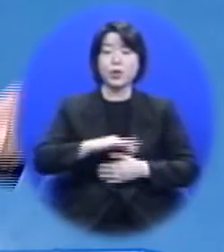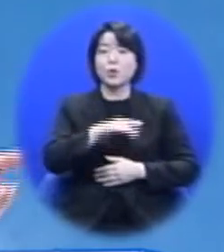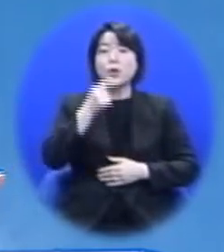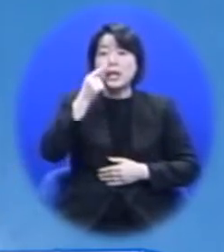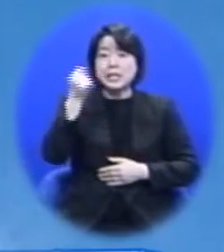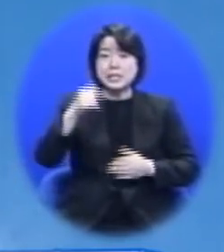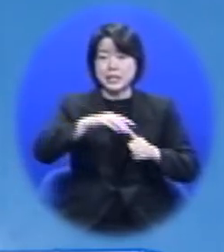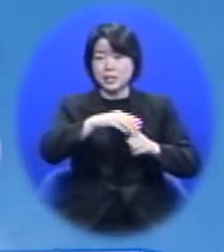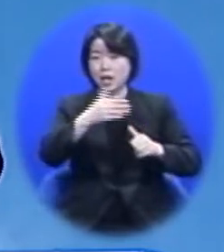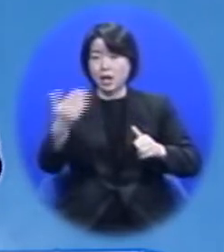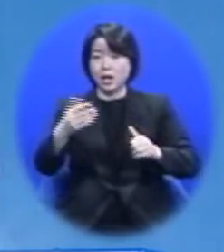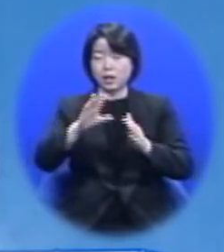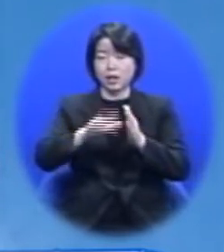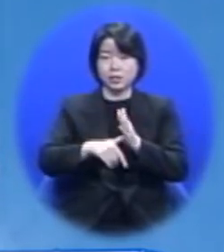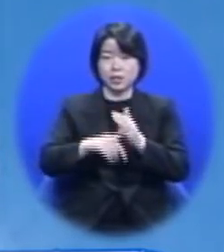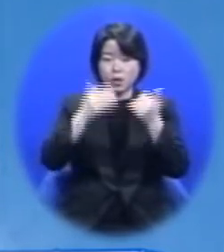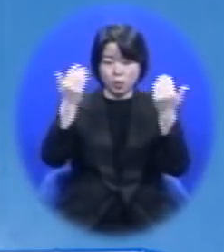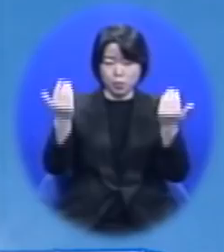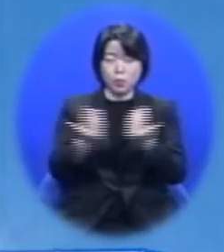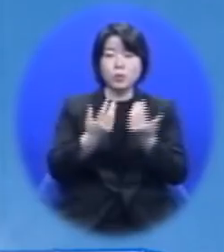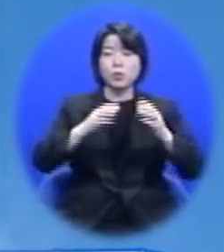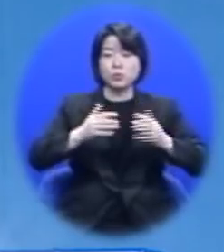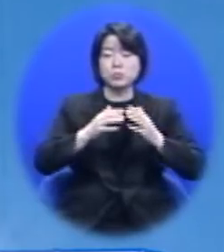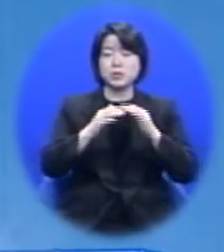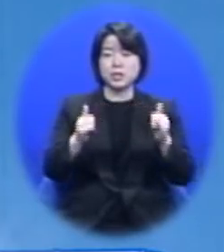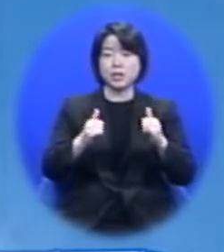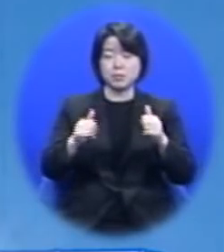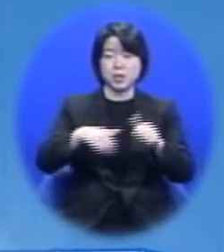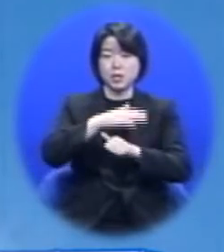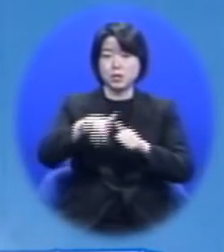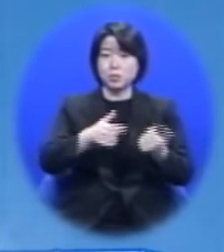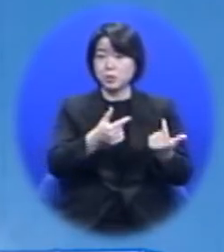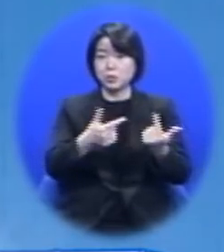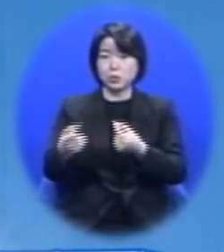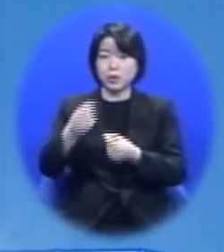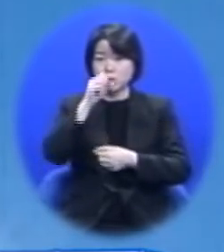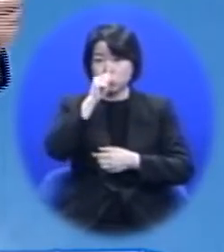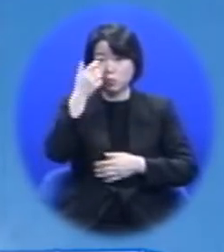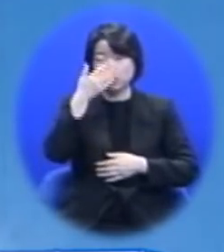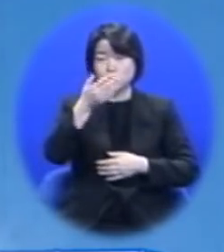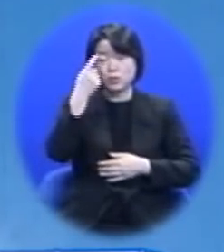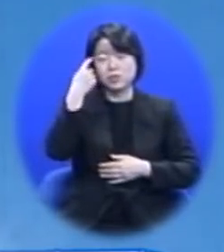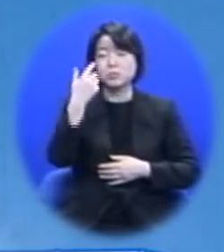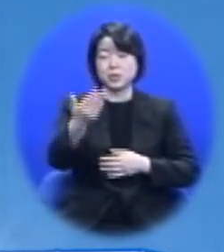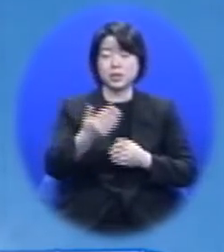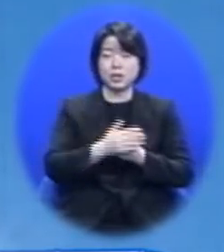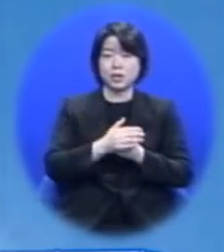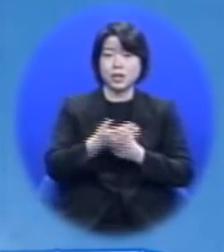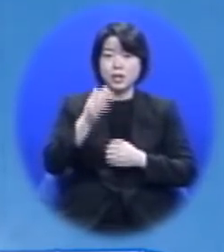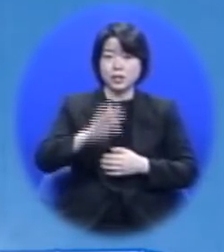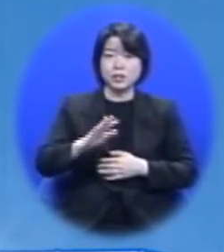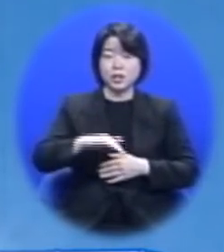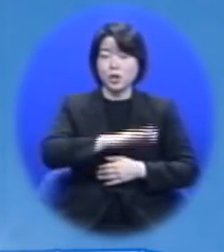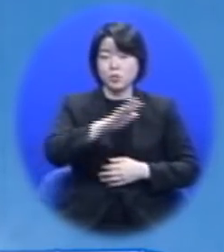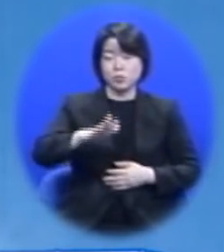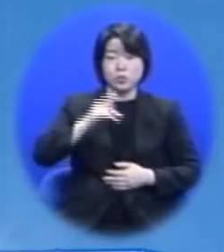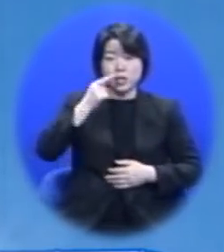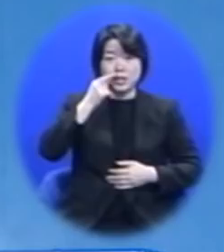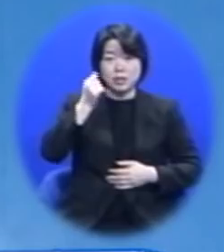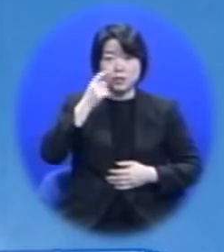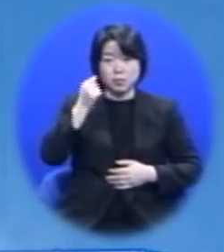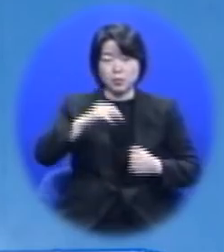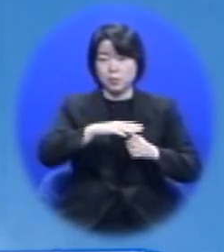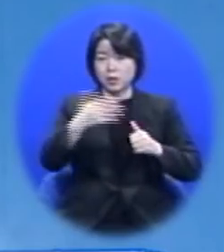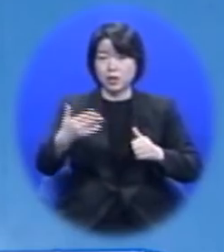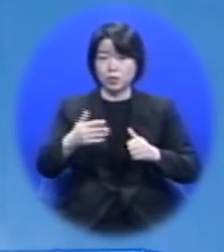온 국민이 다 형편이 좋을 수 있었겠어요? 그런데 우리 민족 일본이 망하고 우리 민족이 이제는